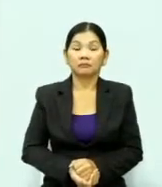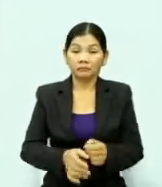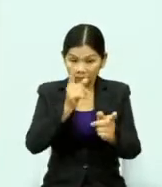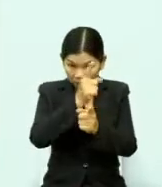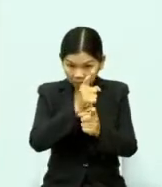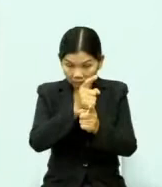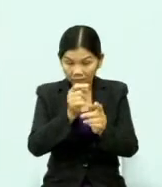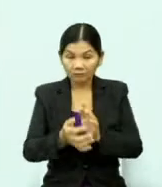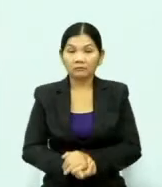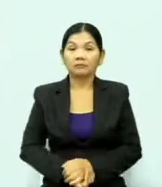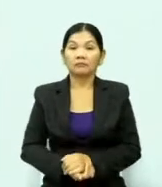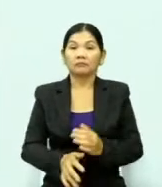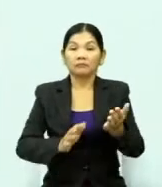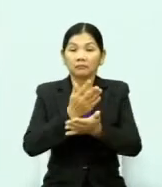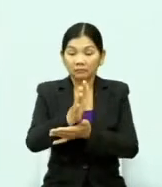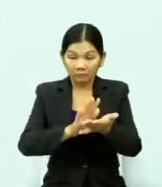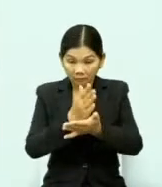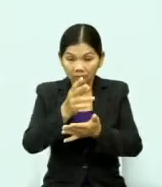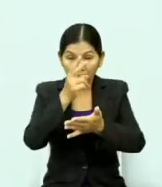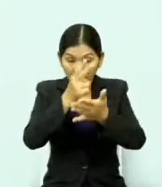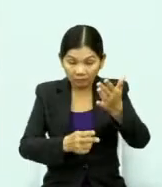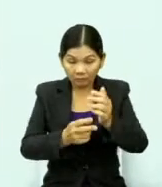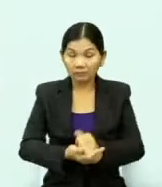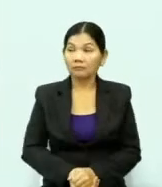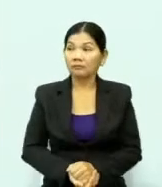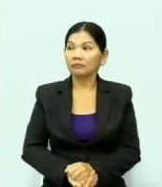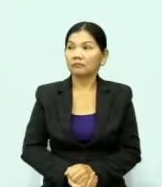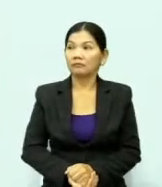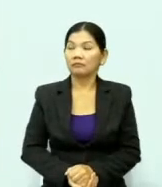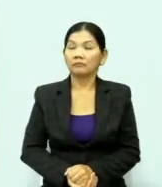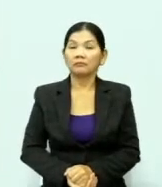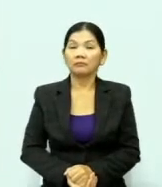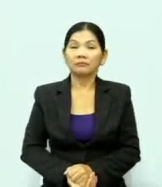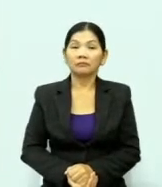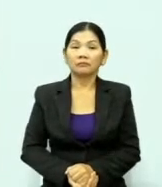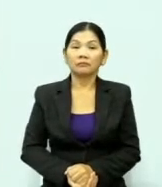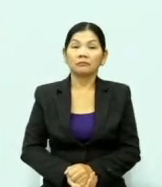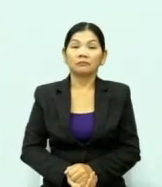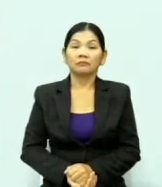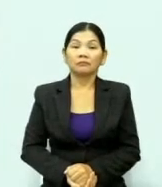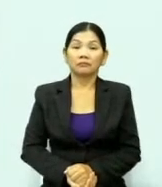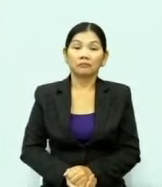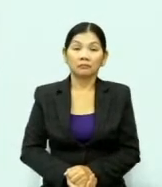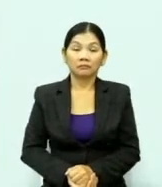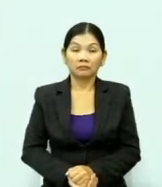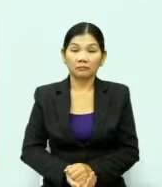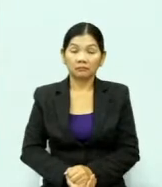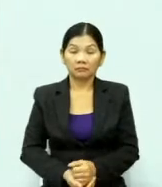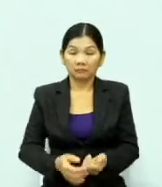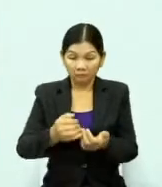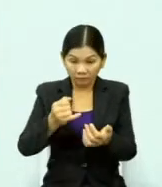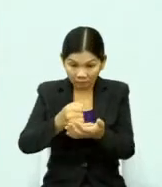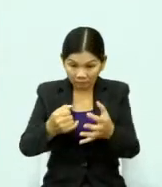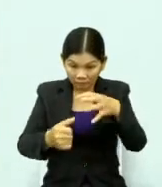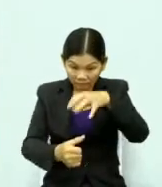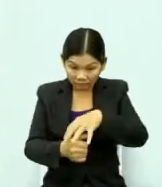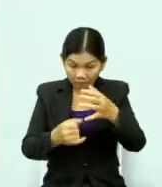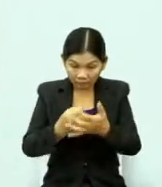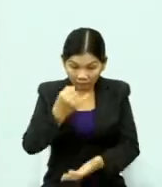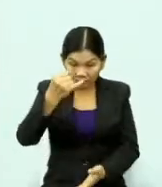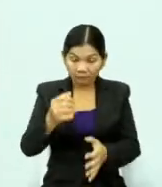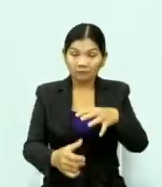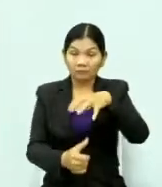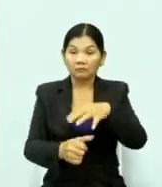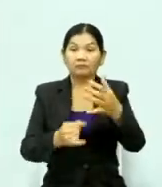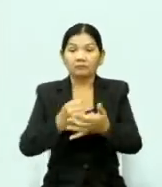trời ta cha vậy khá mạnh con đại dương bàn án cha cứ miến cha sát cha